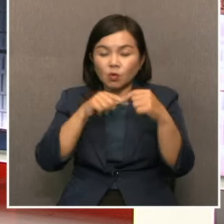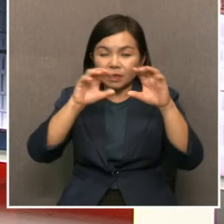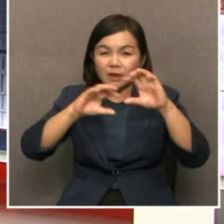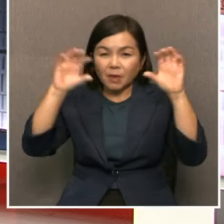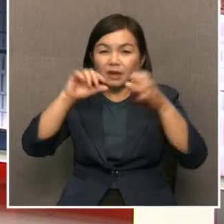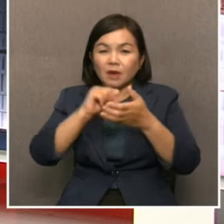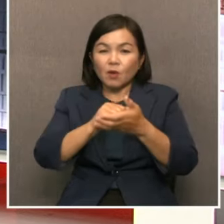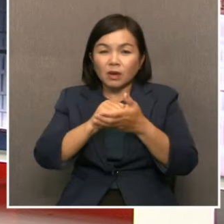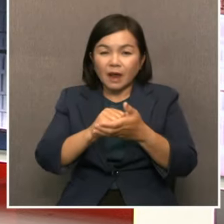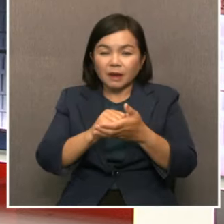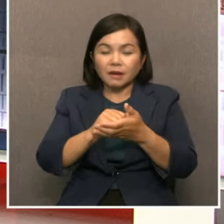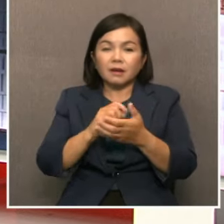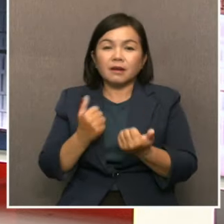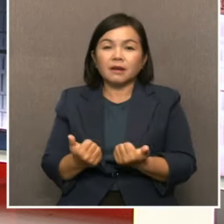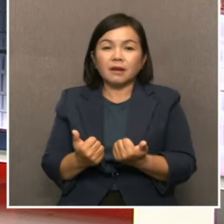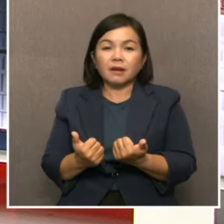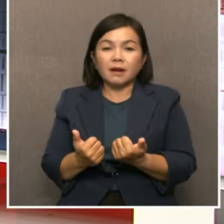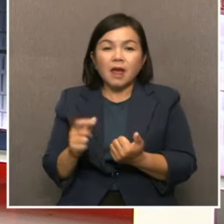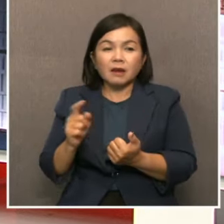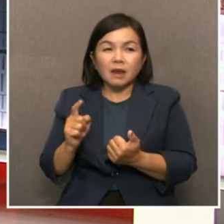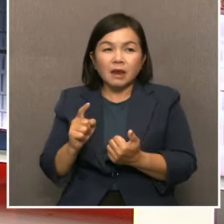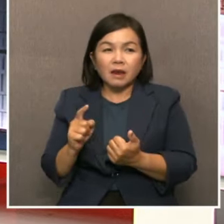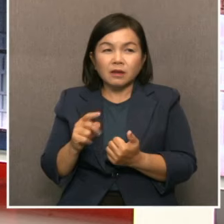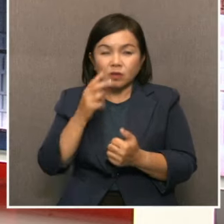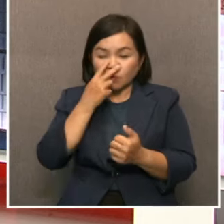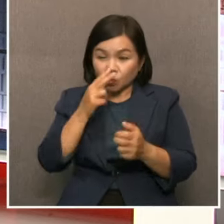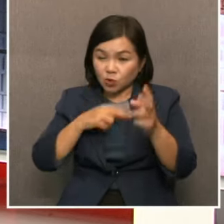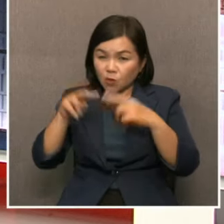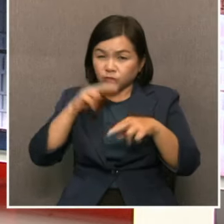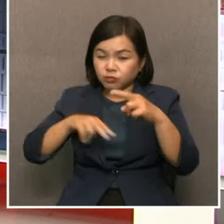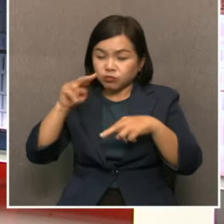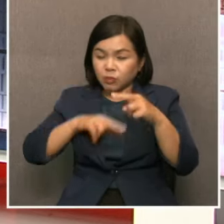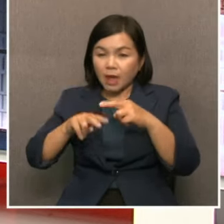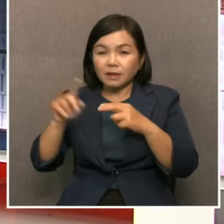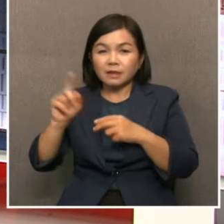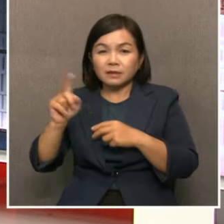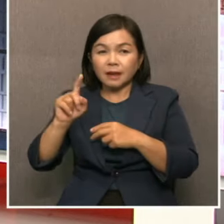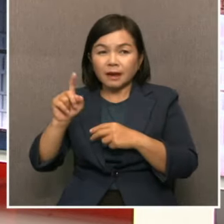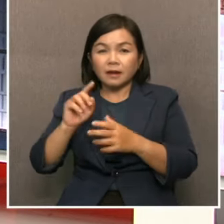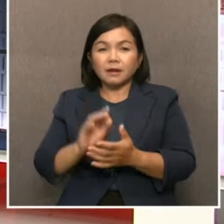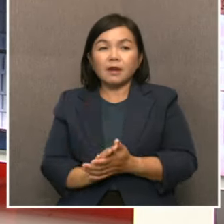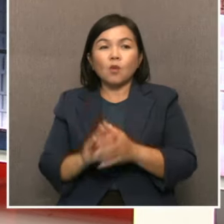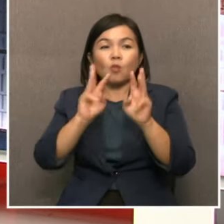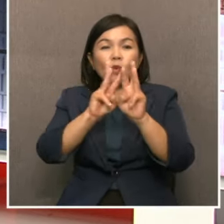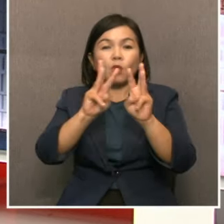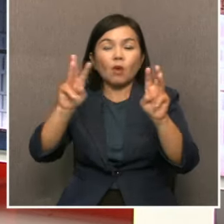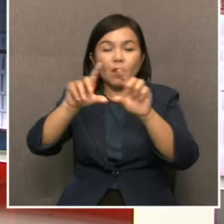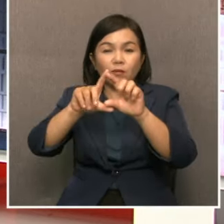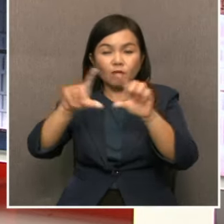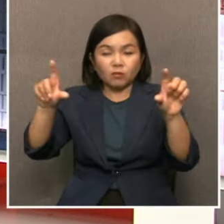ค่ะนี่คือจุดที่เราสามารถเช็คข้อมูลได้นะคะที่แรกเลยค่ะ